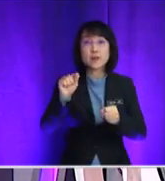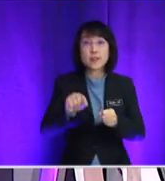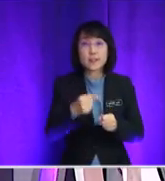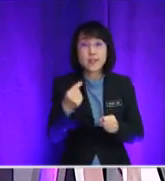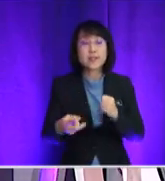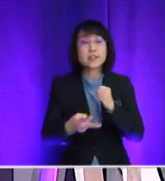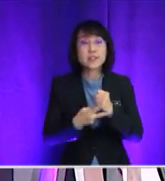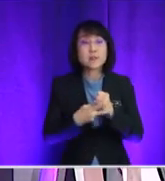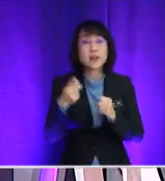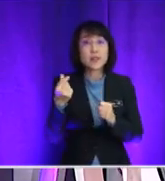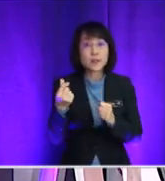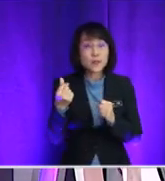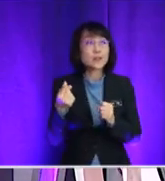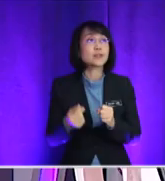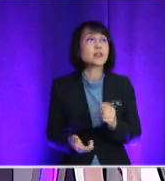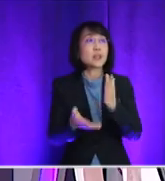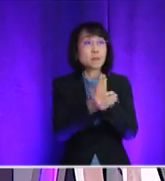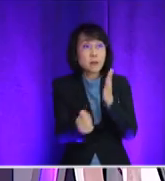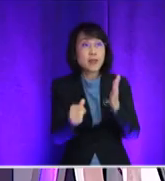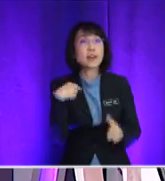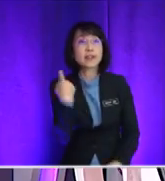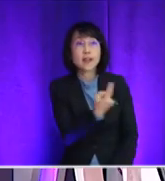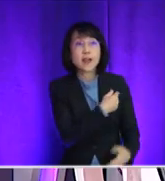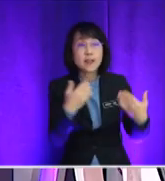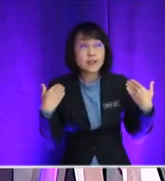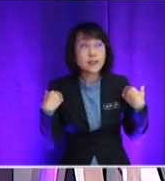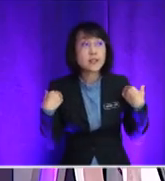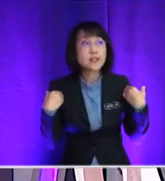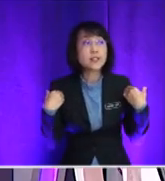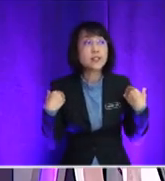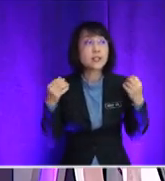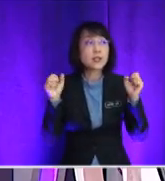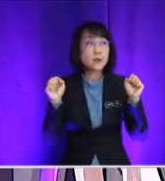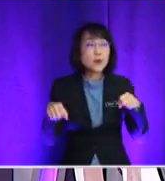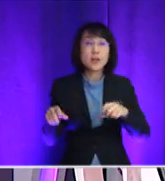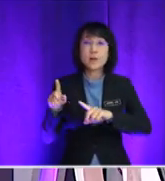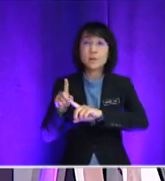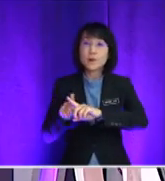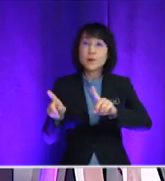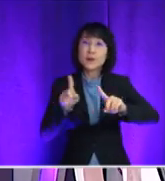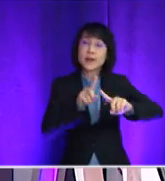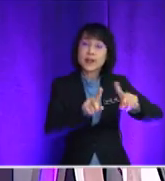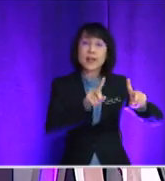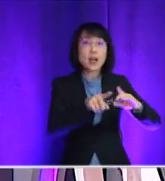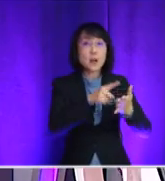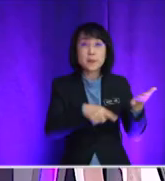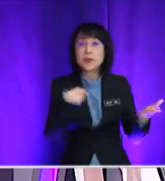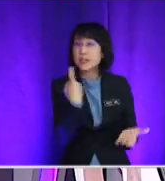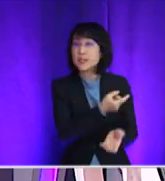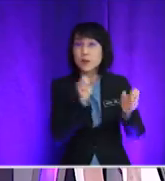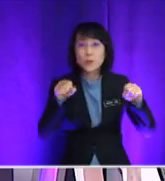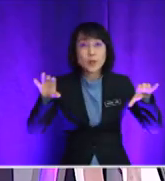gitu sendiri ah di samping kemahiran yang kita ada itu kita boleh berbagai kan apa yang kita buat nah melalui jahitan